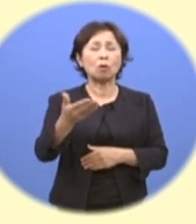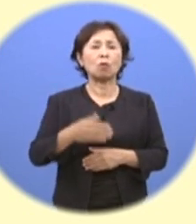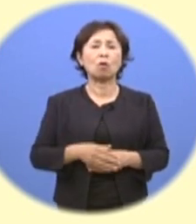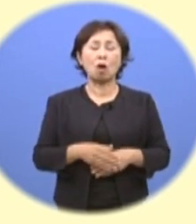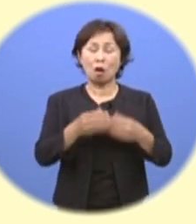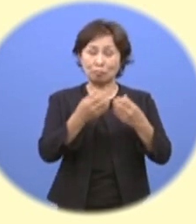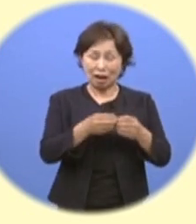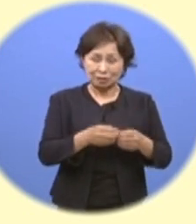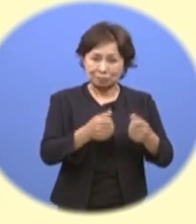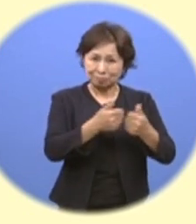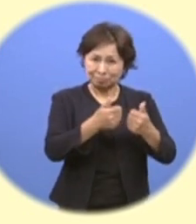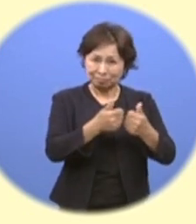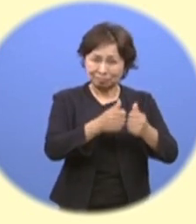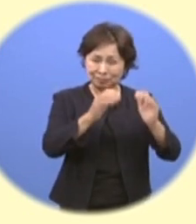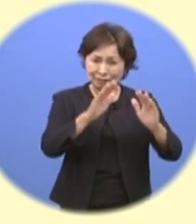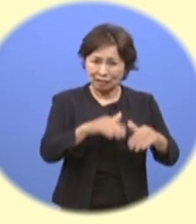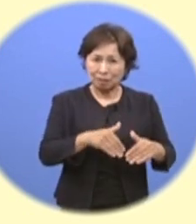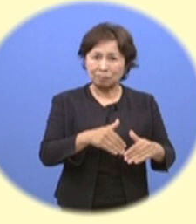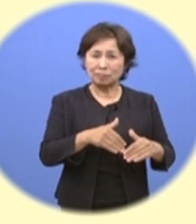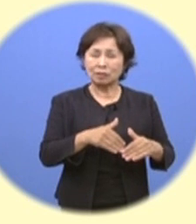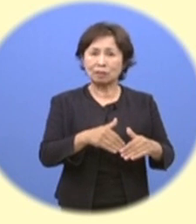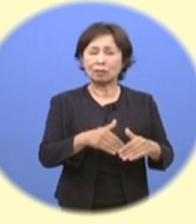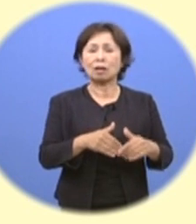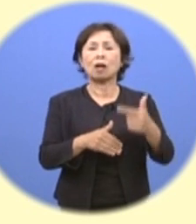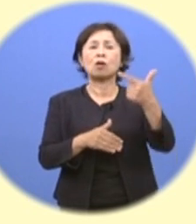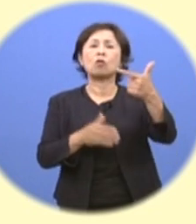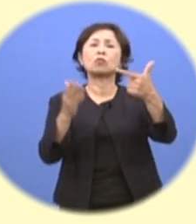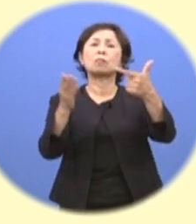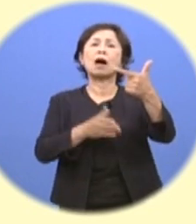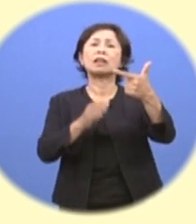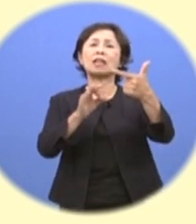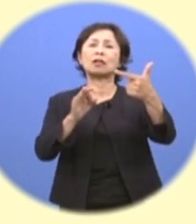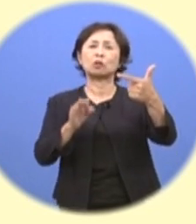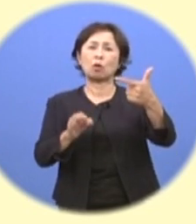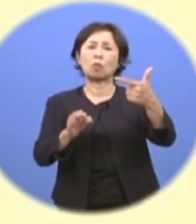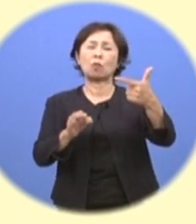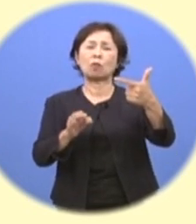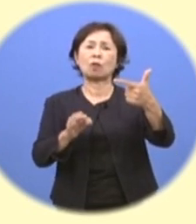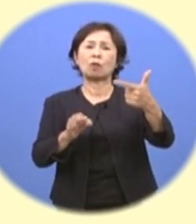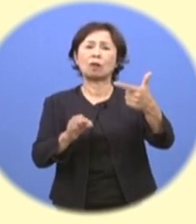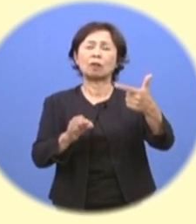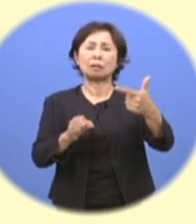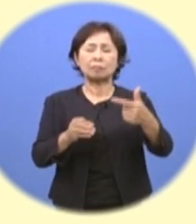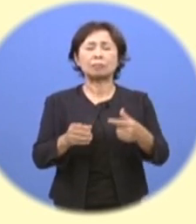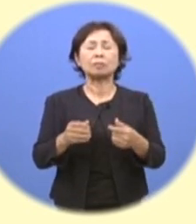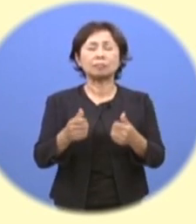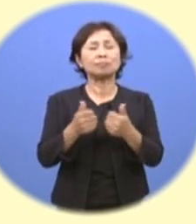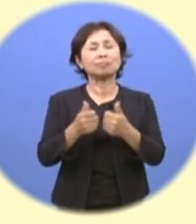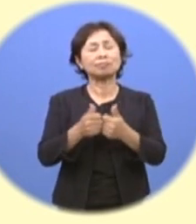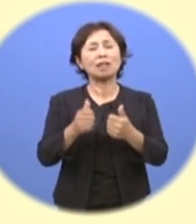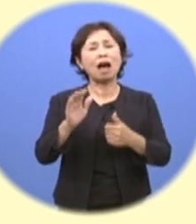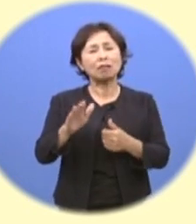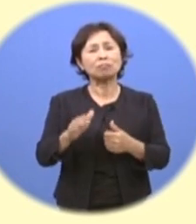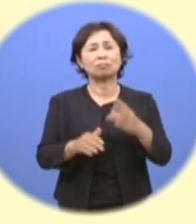詳しく話し合ったことがある方は 6% で、話し合ったことがあるは